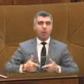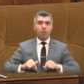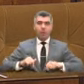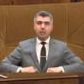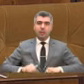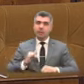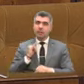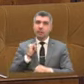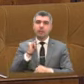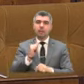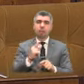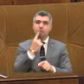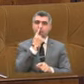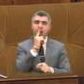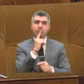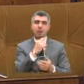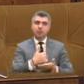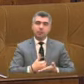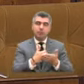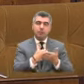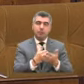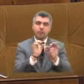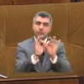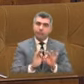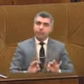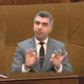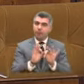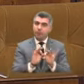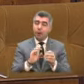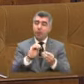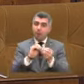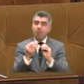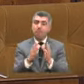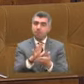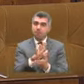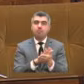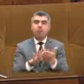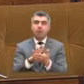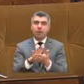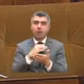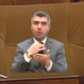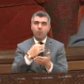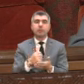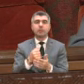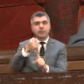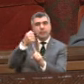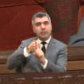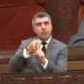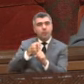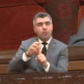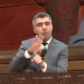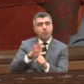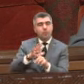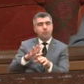تستمر في الحياد ديالها تجاه هذا القطاع وان تغض الطرف على المشاكل والهشاشه اللي كيعيشها القطاع رغم المجهودات المشكوره ديال